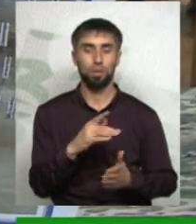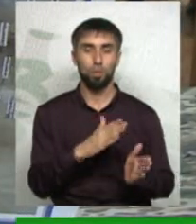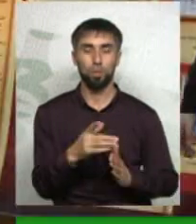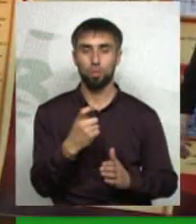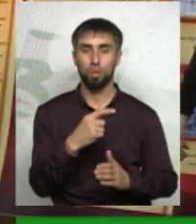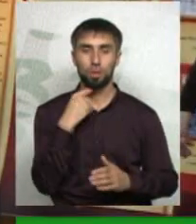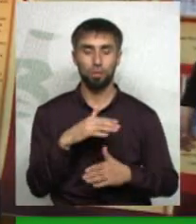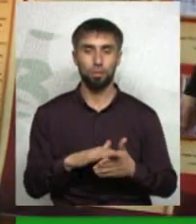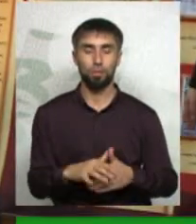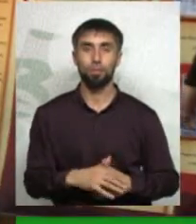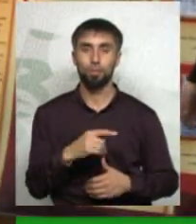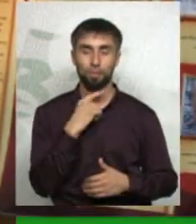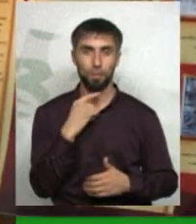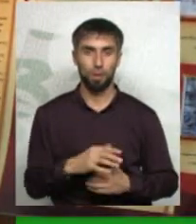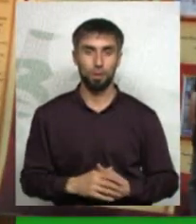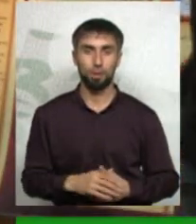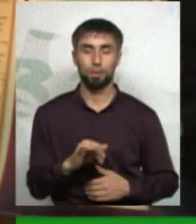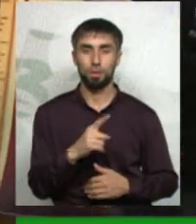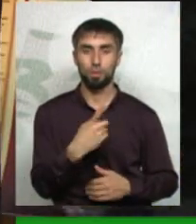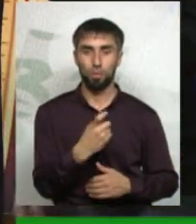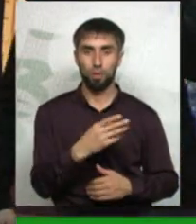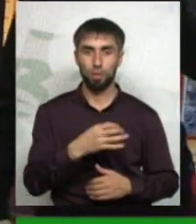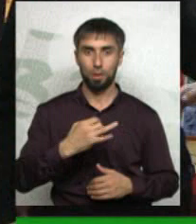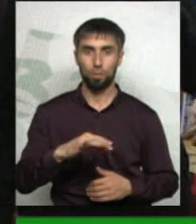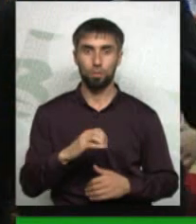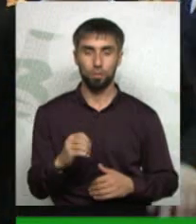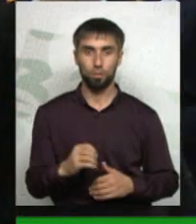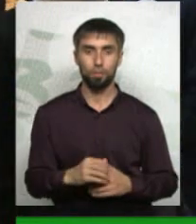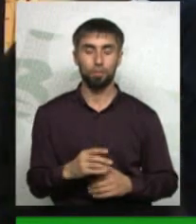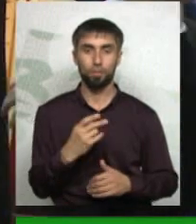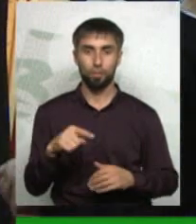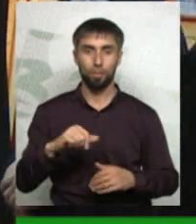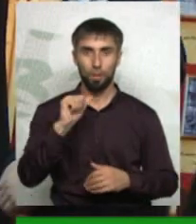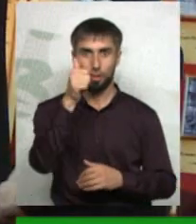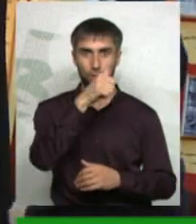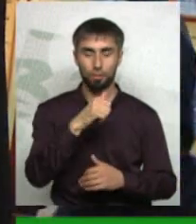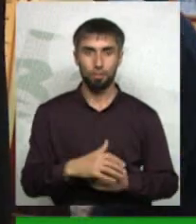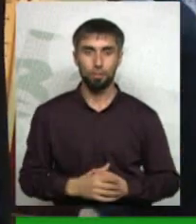фамилий. В Ингушетии из 100 тейпов уже на этот год